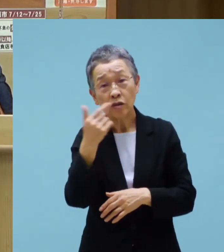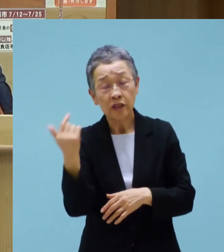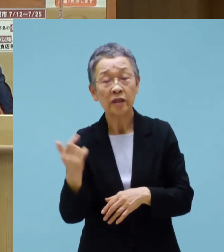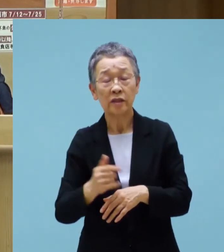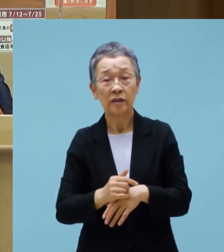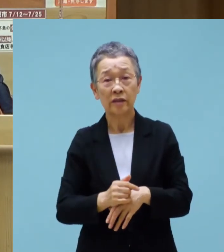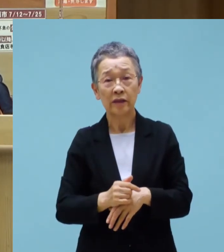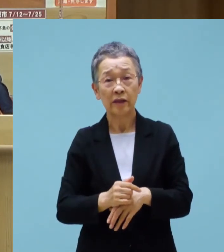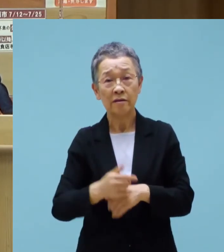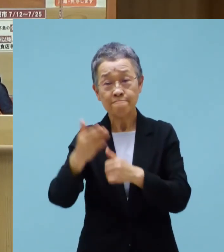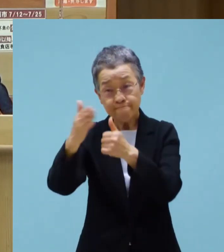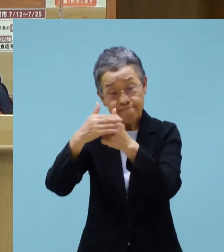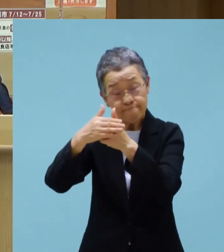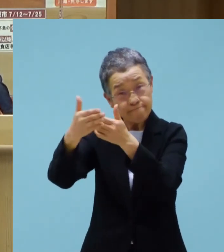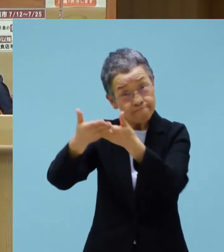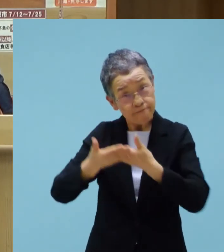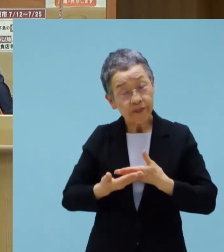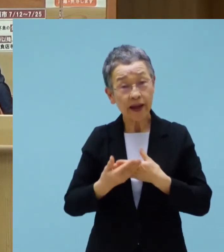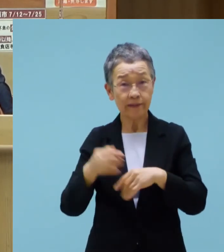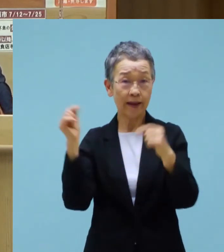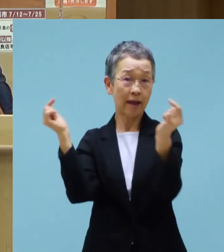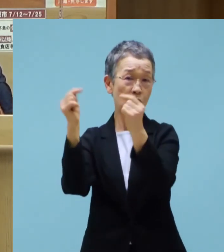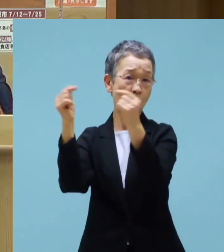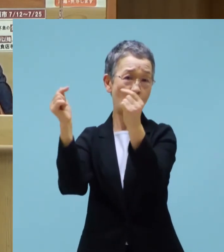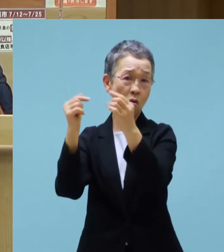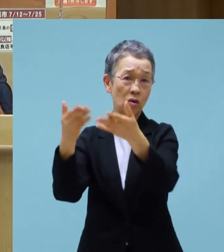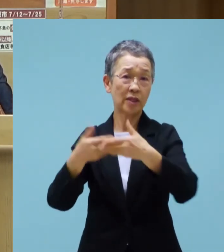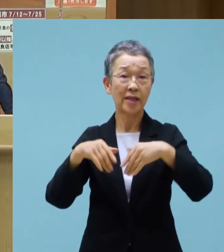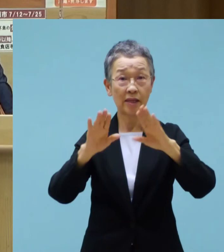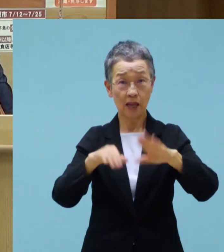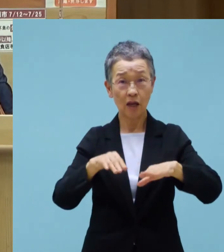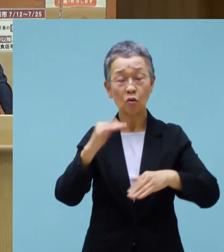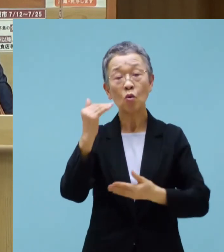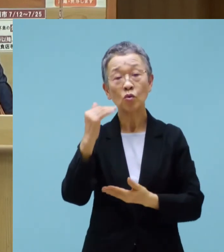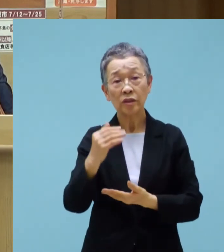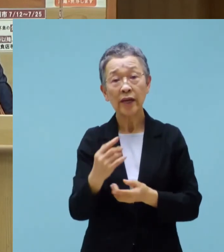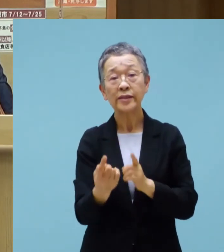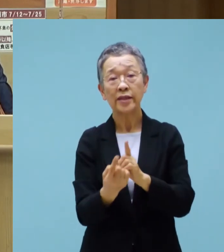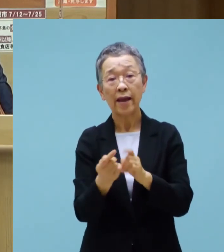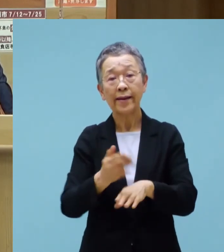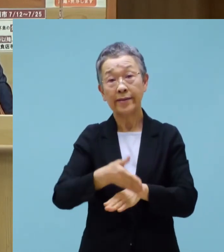お力添えいただいてご検討いただきました。このことに感謝申し上げたいと思ってます。